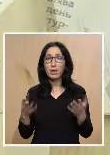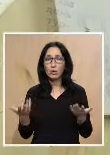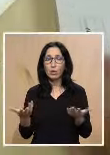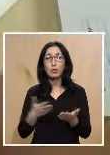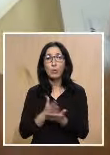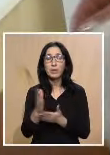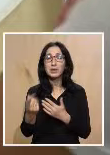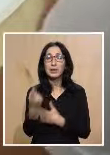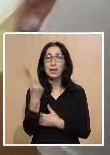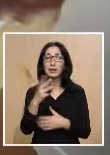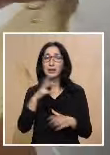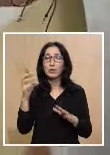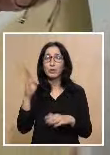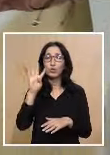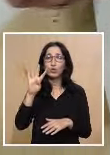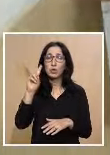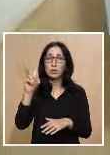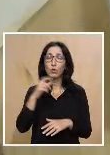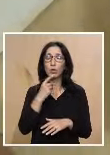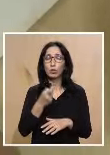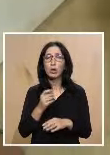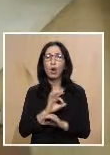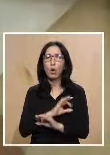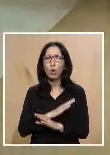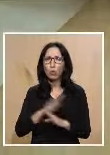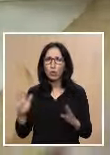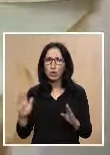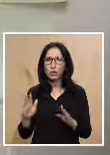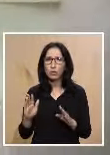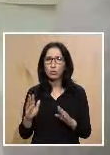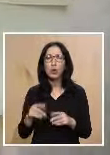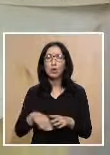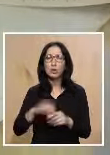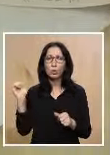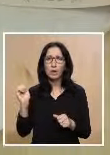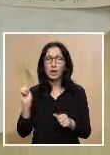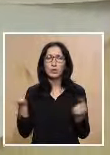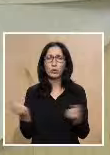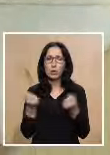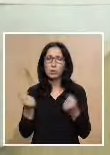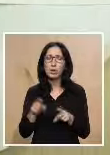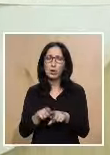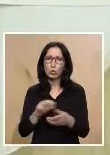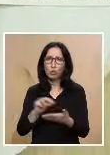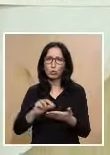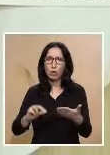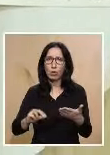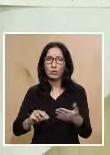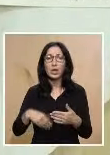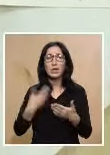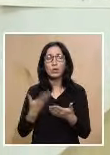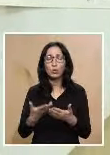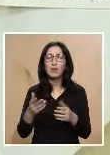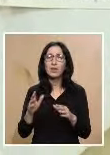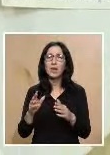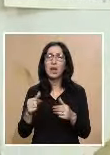Вероятно през 1942 година окончателно се отказва от дейността си като чиновник и се отдава